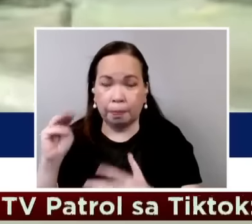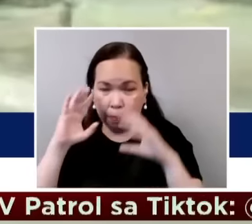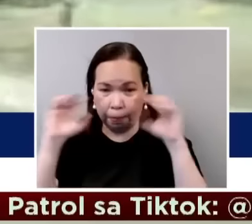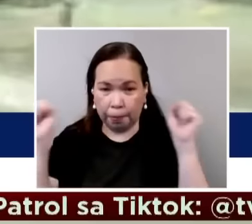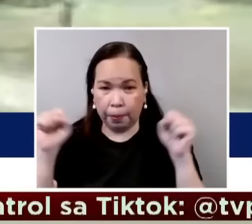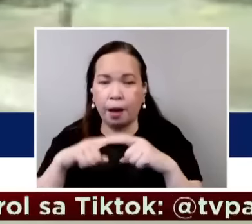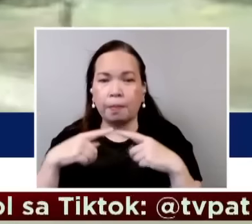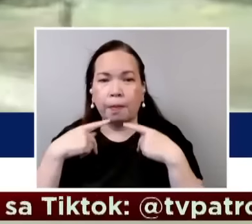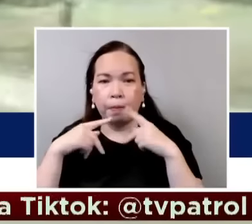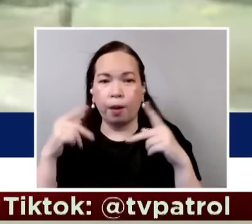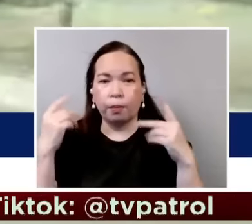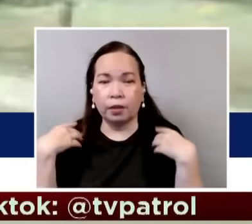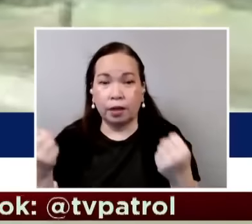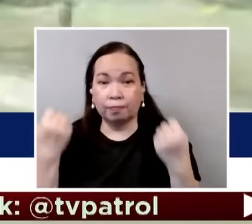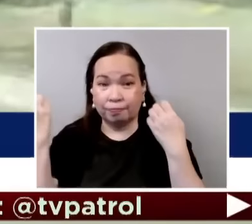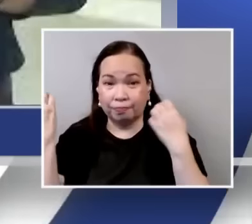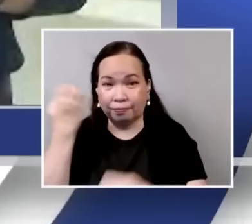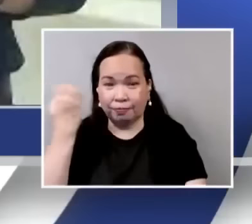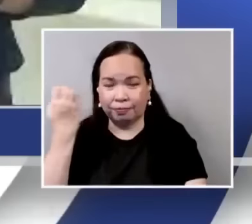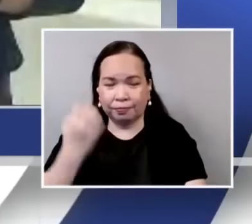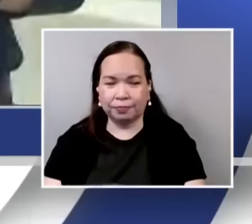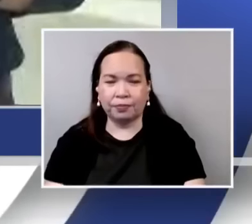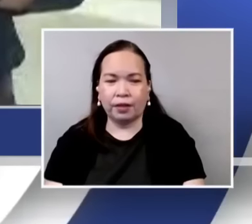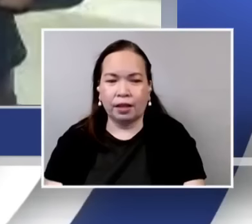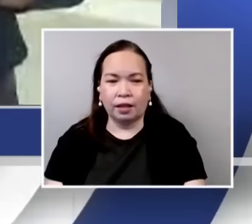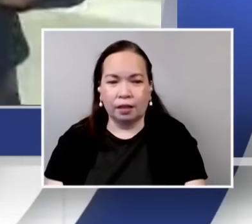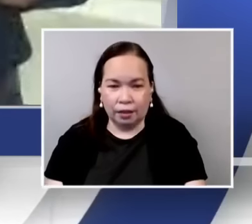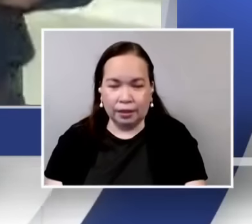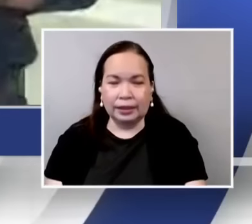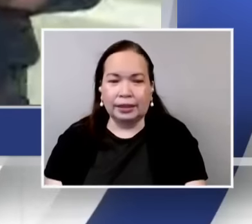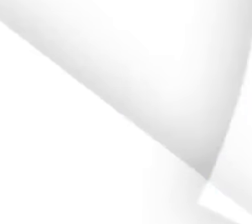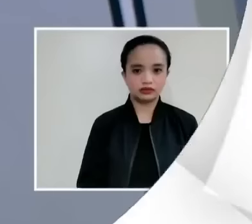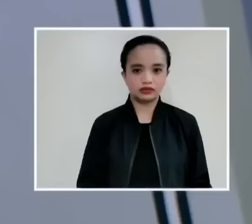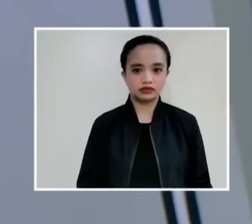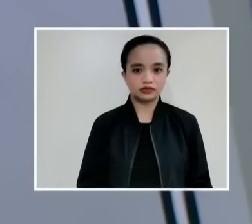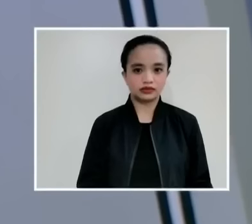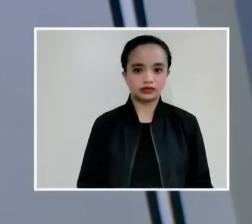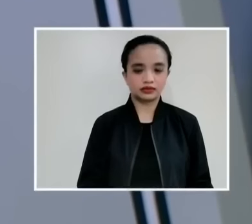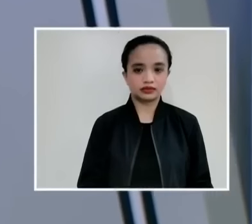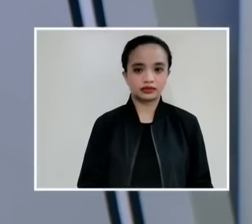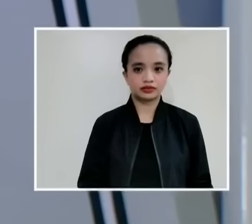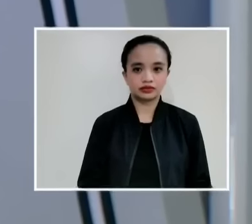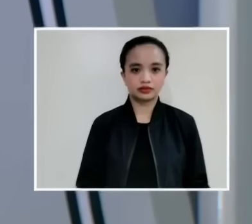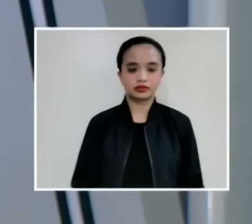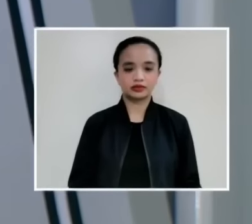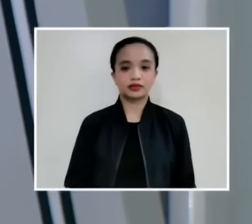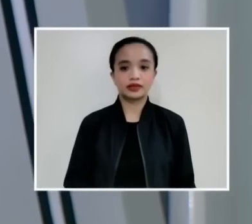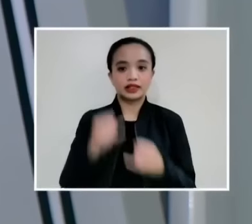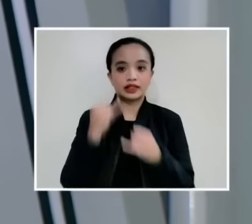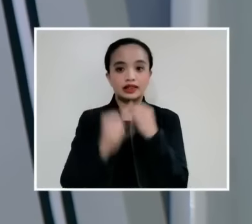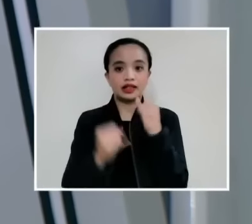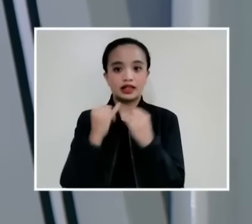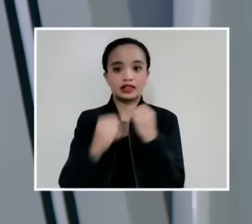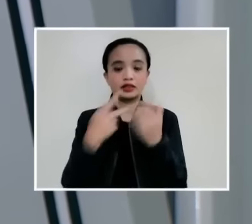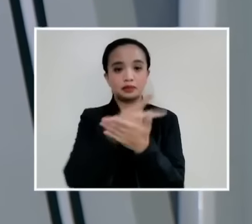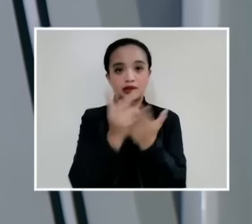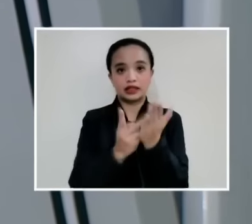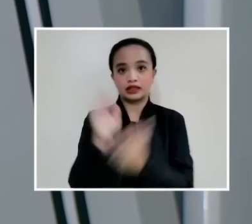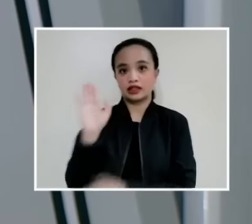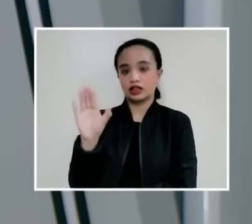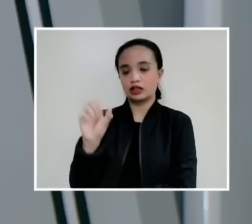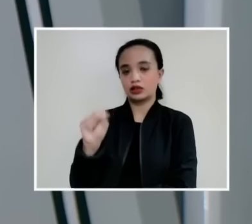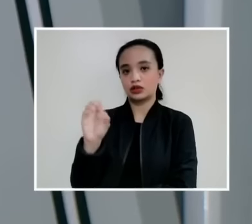emergency. Bernadette. Maraming salamat, Rafael Bosano. Sa huling bahagi ng kanyang sona, tumutok naman